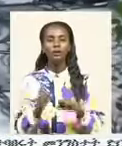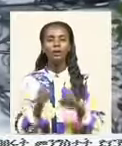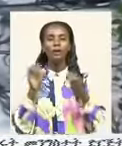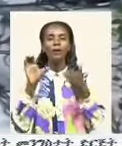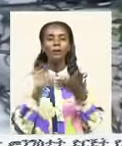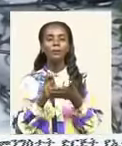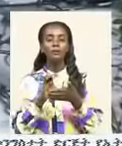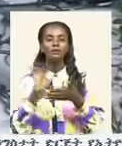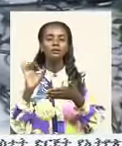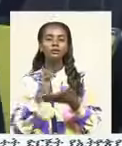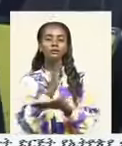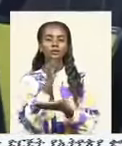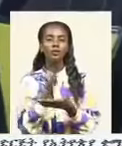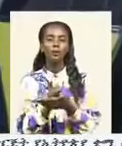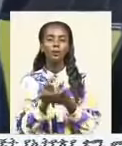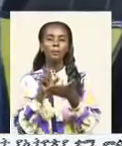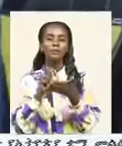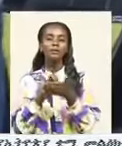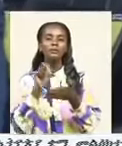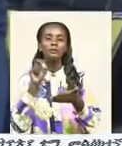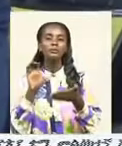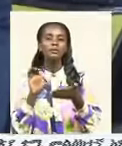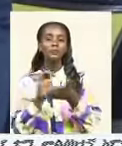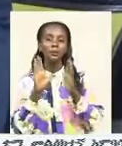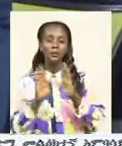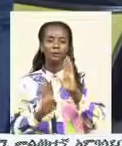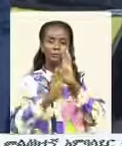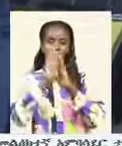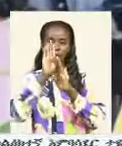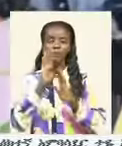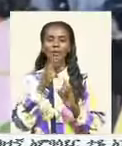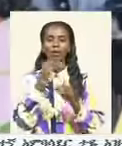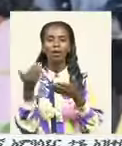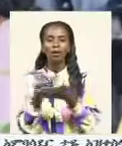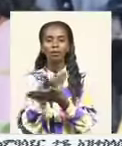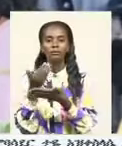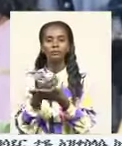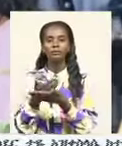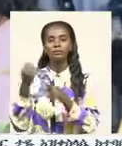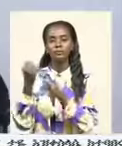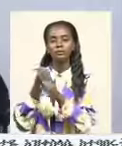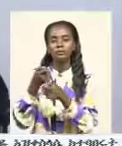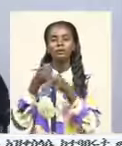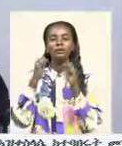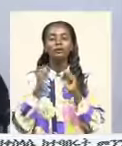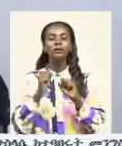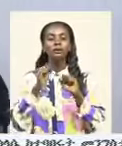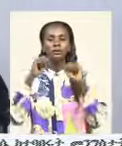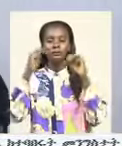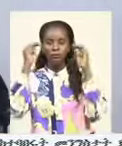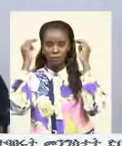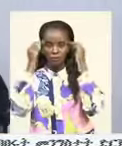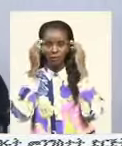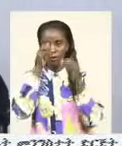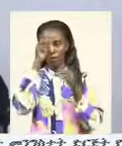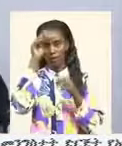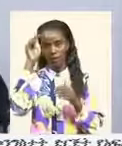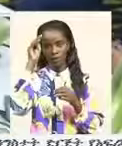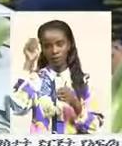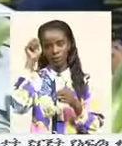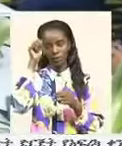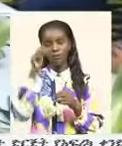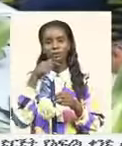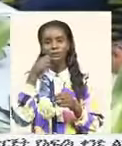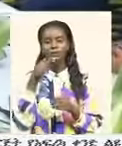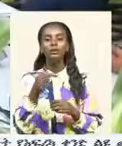የአምራች ኢንዱስትሪዎች ምርትና ምርታማነት ካደገ አዳዲስ ኢንቨስትመንትን መሳብ ከቻለ ነው። የኢንዱስትሪ ሚኒስትሩ መላኩ አለበል